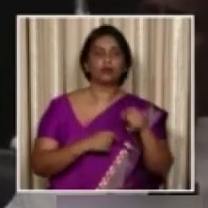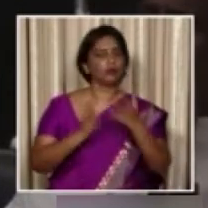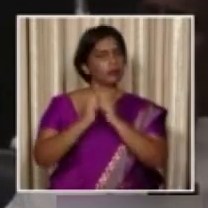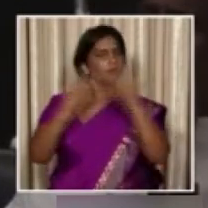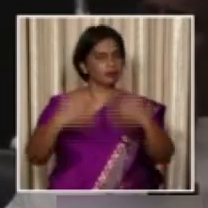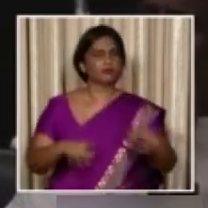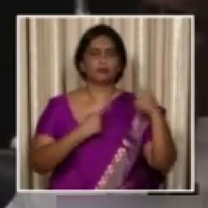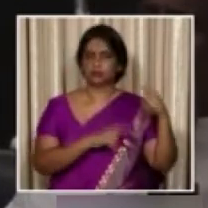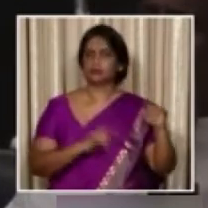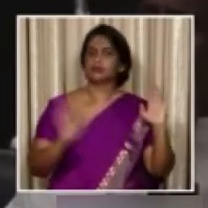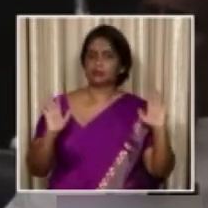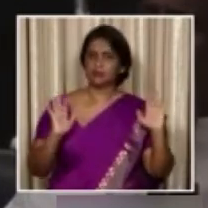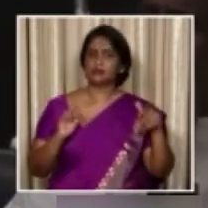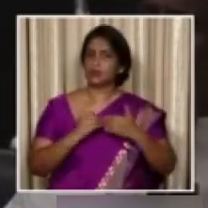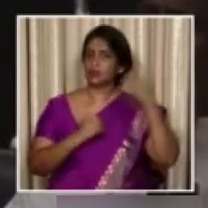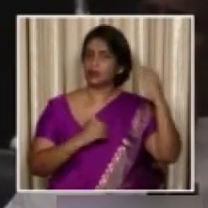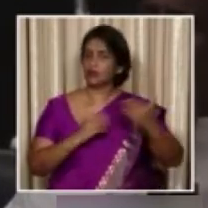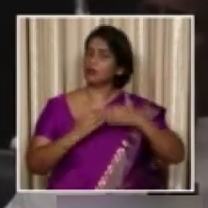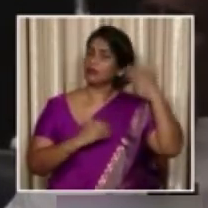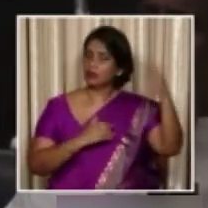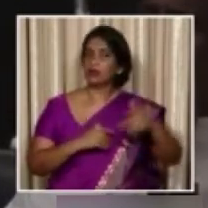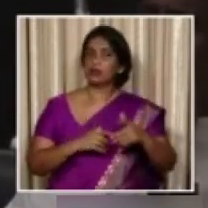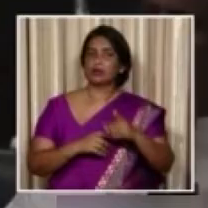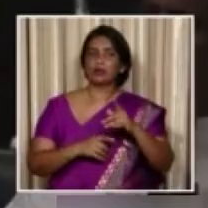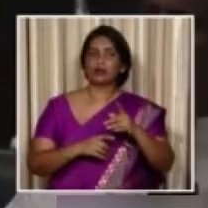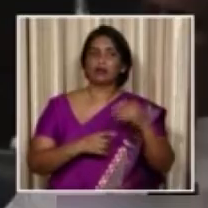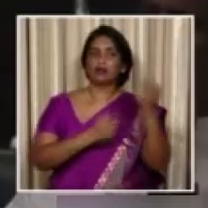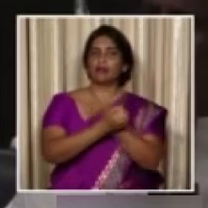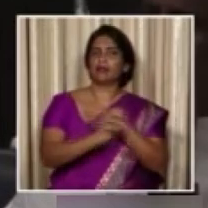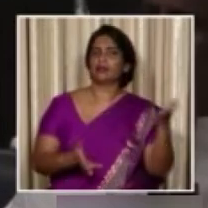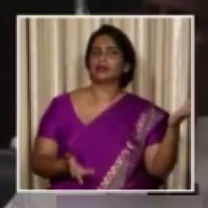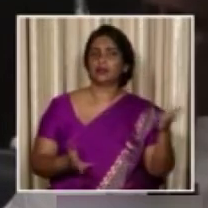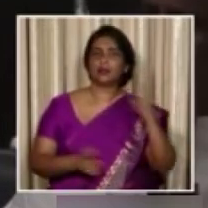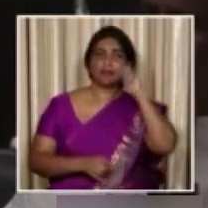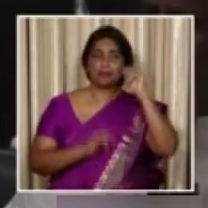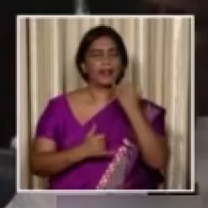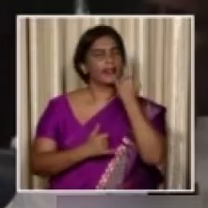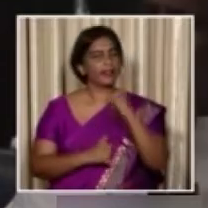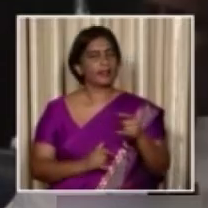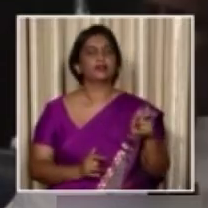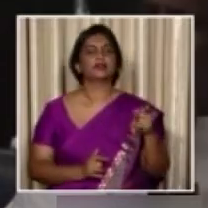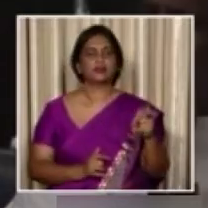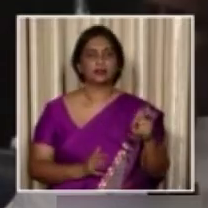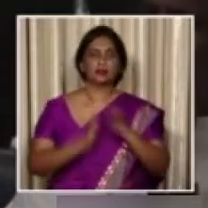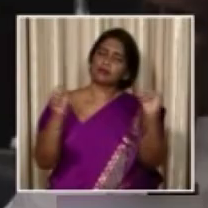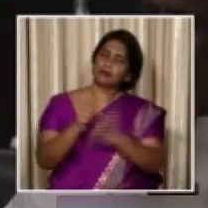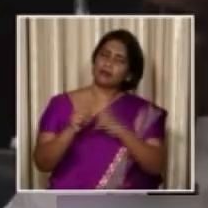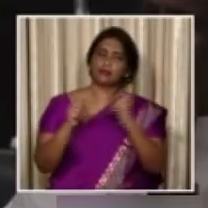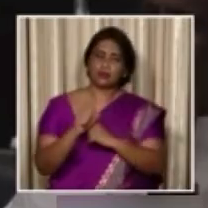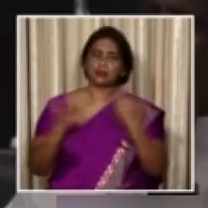කරන්න ඉඩ දෙන්න. නැත්නම් මේක කවදා හෝ දවසක විත්තියට වාසියක් වෙනවා. එතකොට අපරාධකරුවන්ට බොහොම ලේසි කොච්චර මිනි මෙරුවා